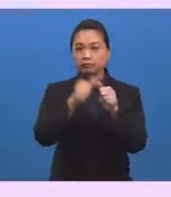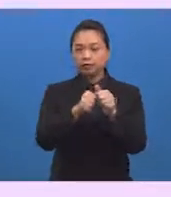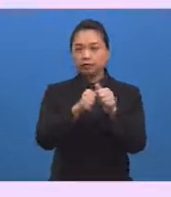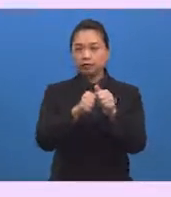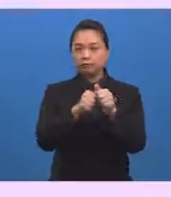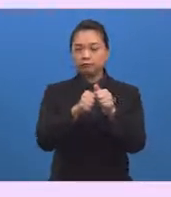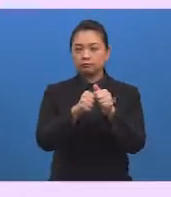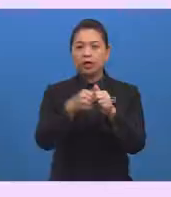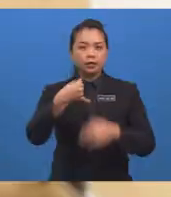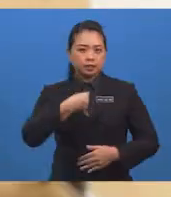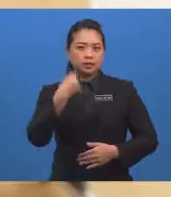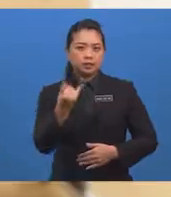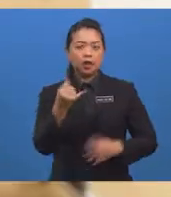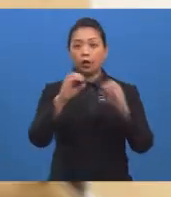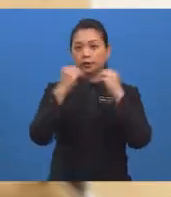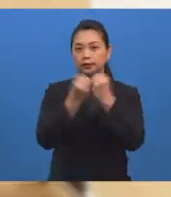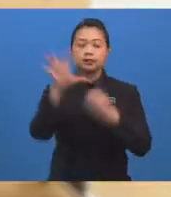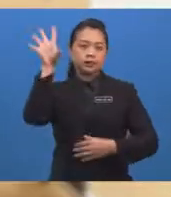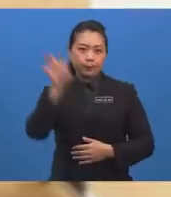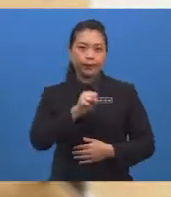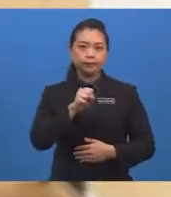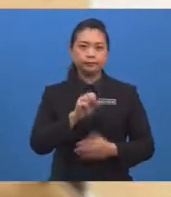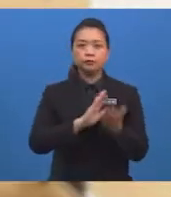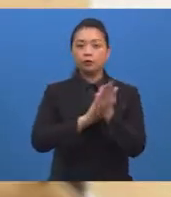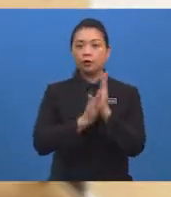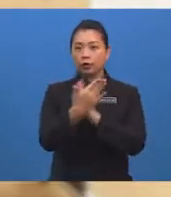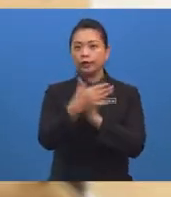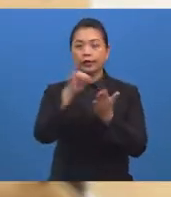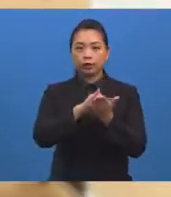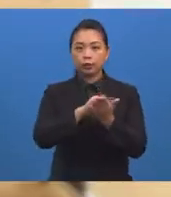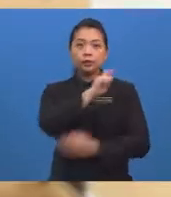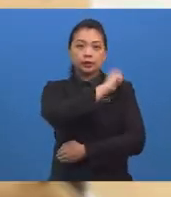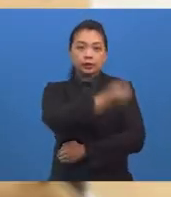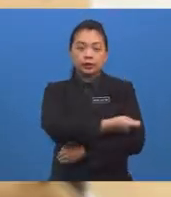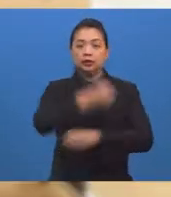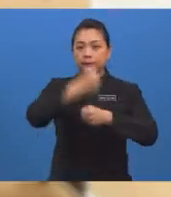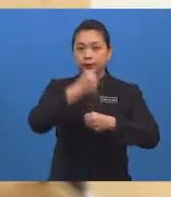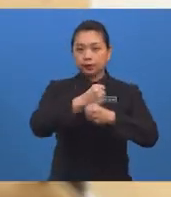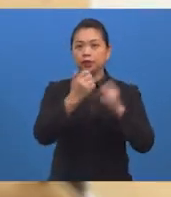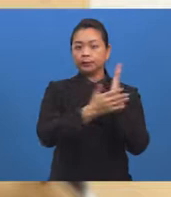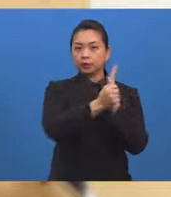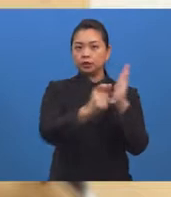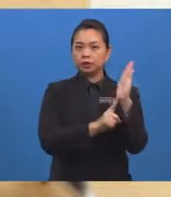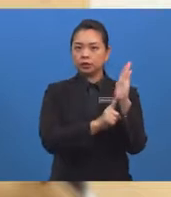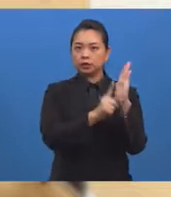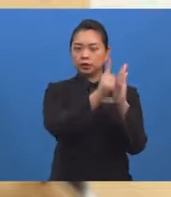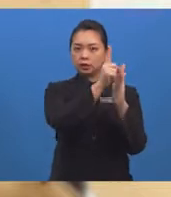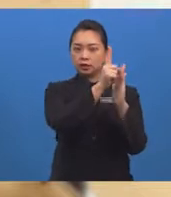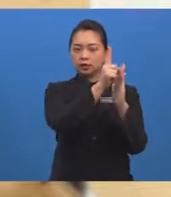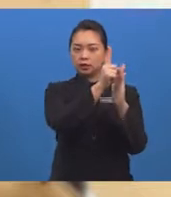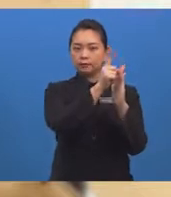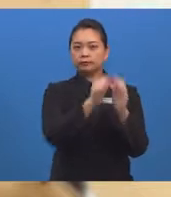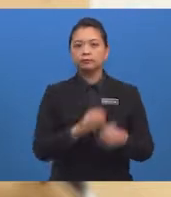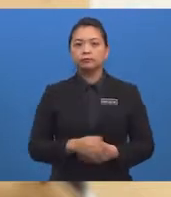tercapai. Oleh itu, tenaga kerja yang berkemahiran tinggi, berdedikasi dan